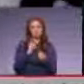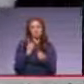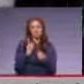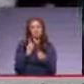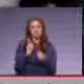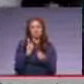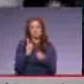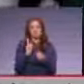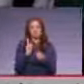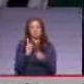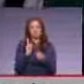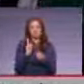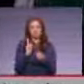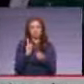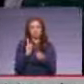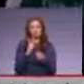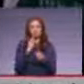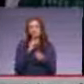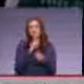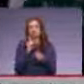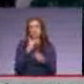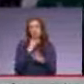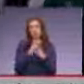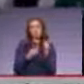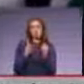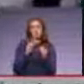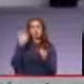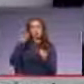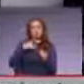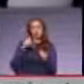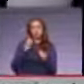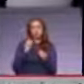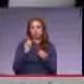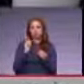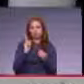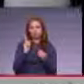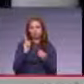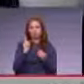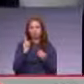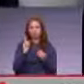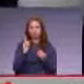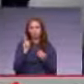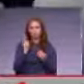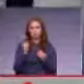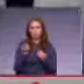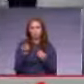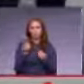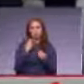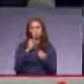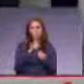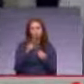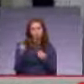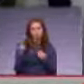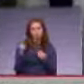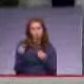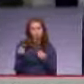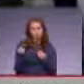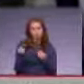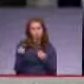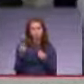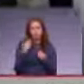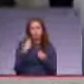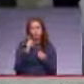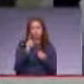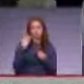ما جونكيش من يوم ما جنالك المرض؟ والله ده جوني وحياة ربنا وحياة ولا ربنا. ولا حتى لما أعرف الجرايد والحاجات والله العظيم وربنا